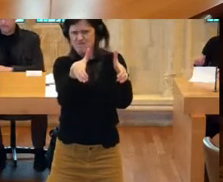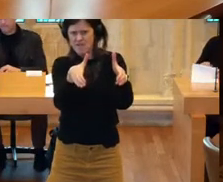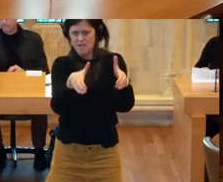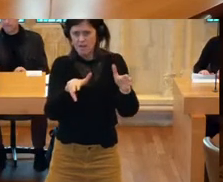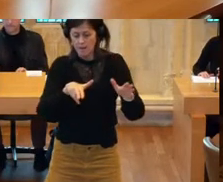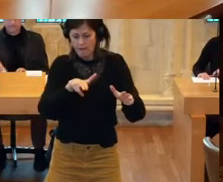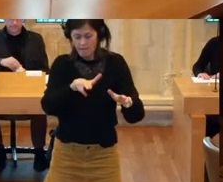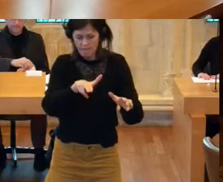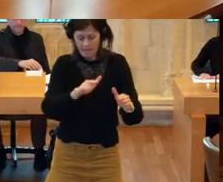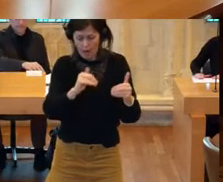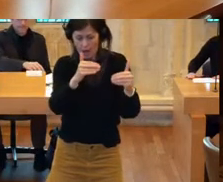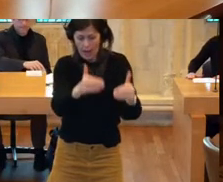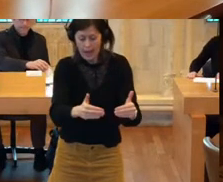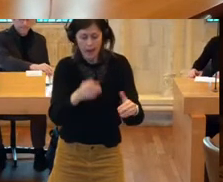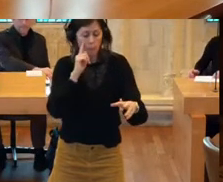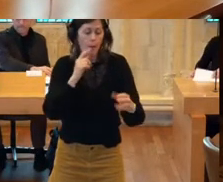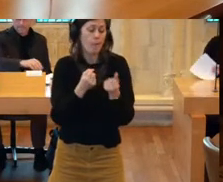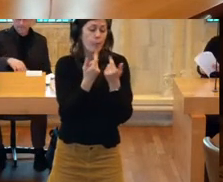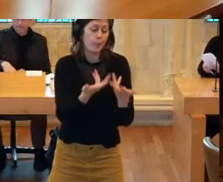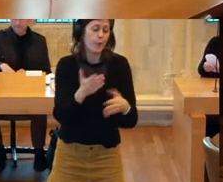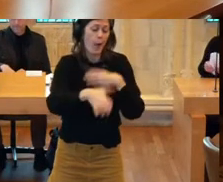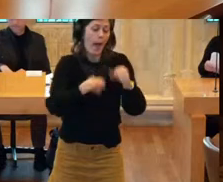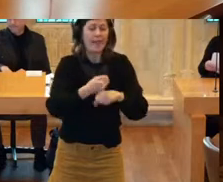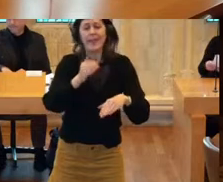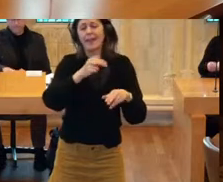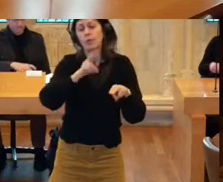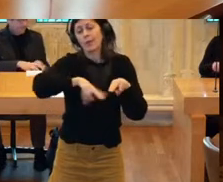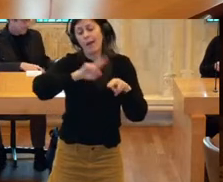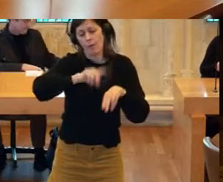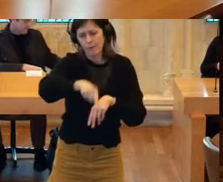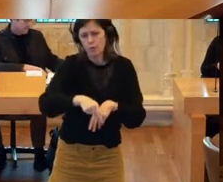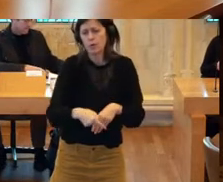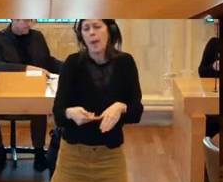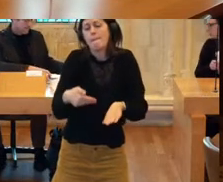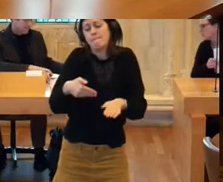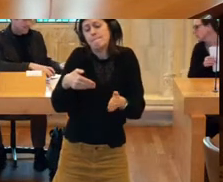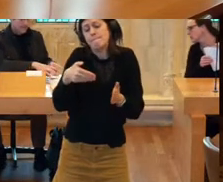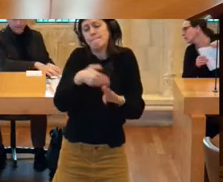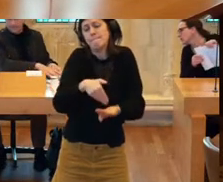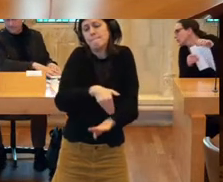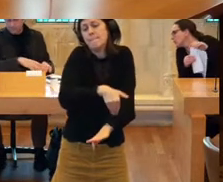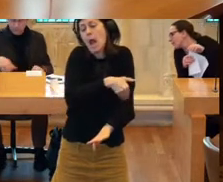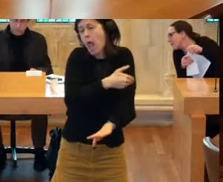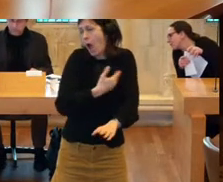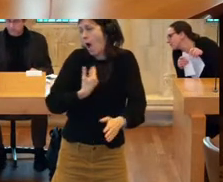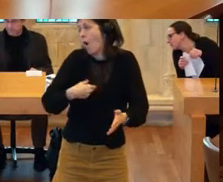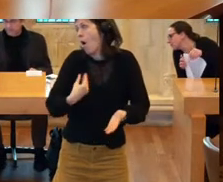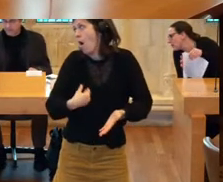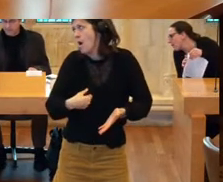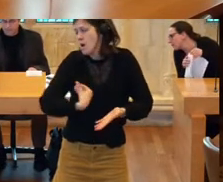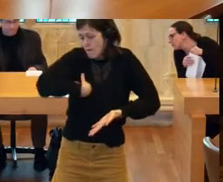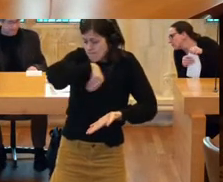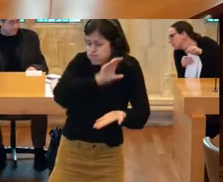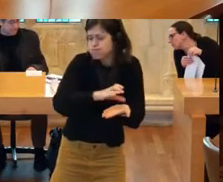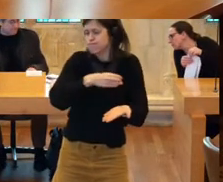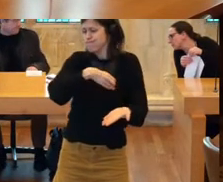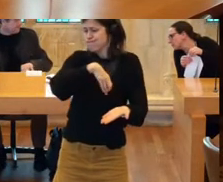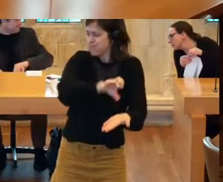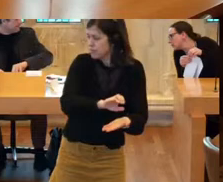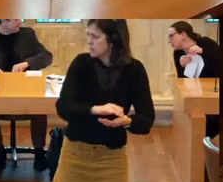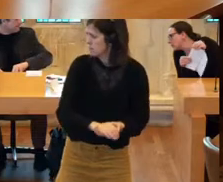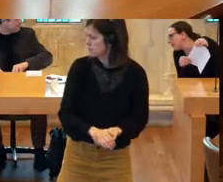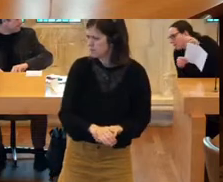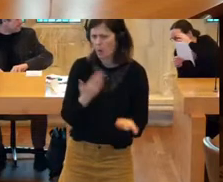pour plusieurs années de travaux, quelques milliards supplémentaires, dans une opacité qui ne pourrait avoir lieu dans aucune